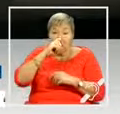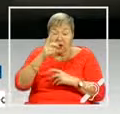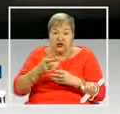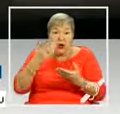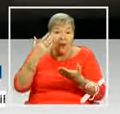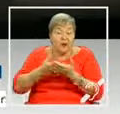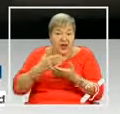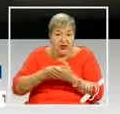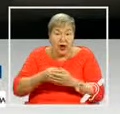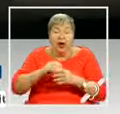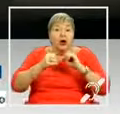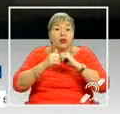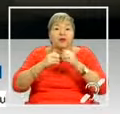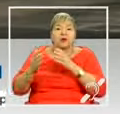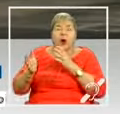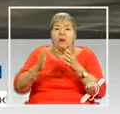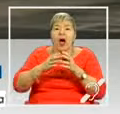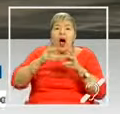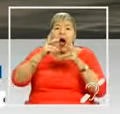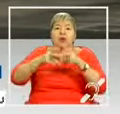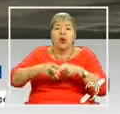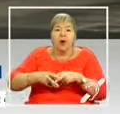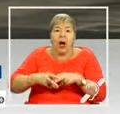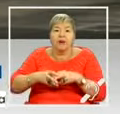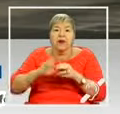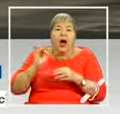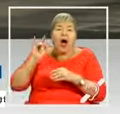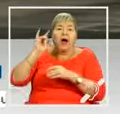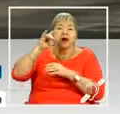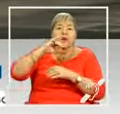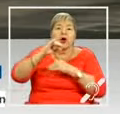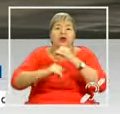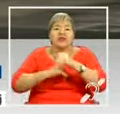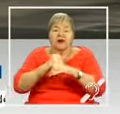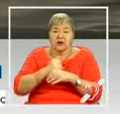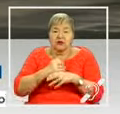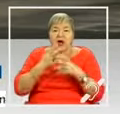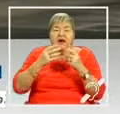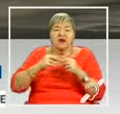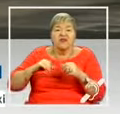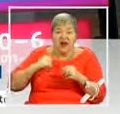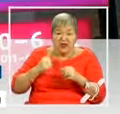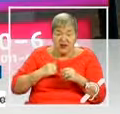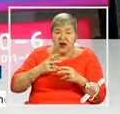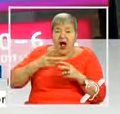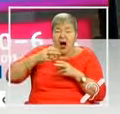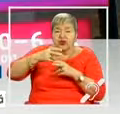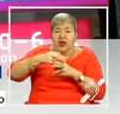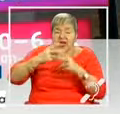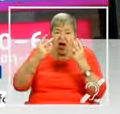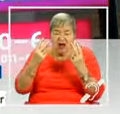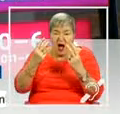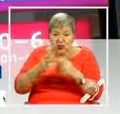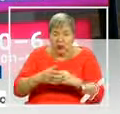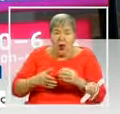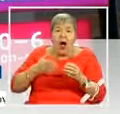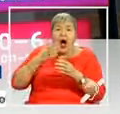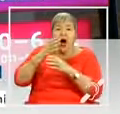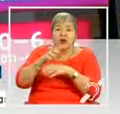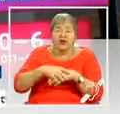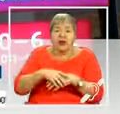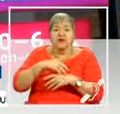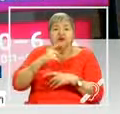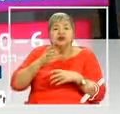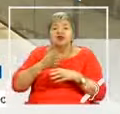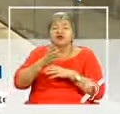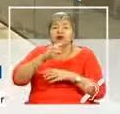ce activiștii de mediu au blocat activitatea aeroportului internațional. Câțiva tineri au tăiat gardul de securitate, au intrat pe pistă, unde s-au plimbat cu